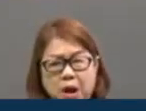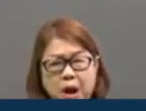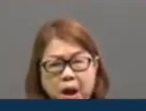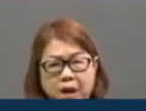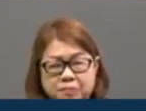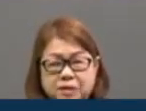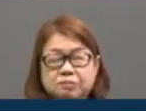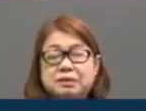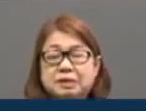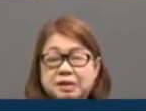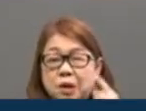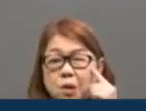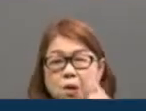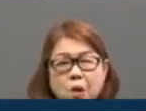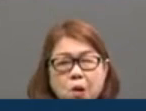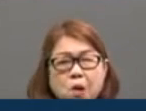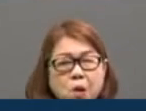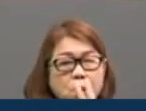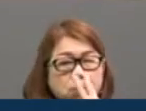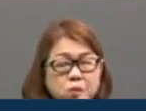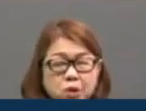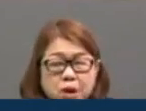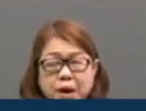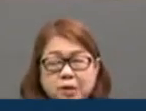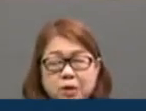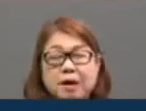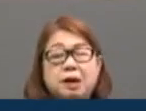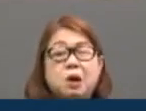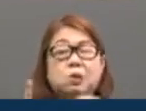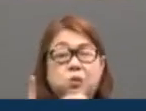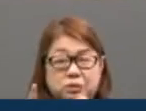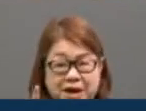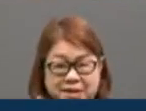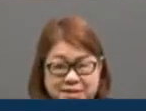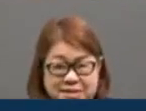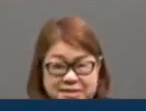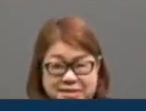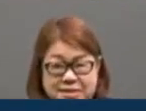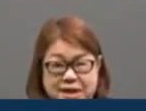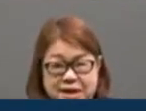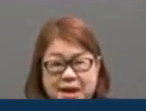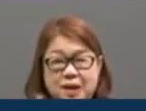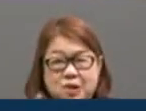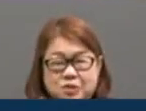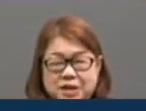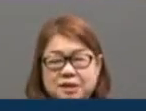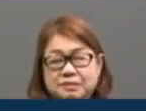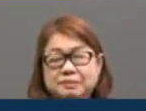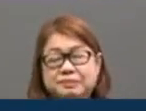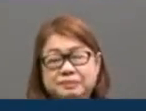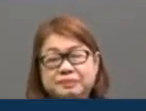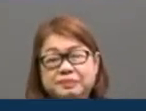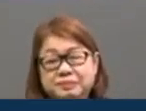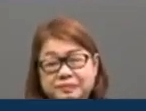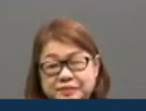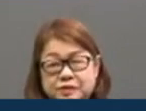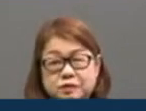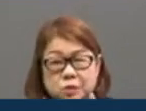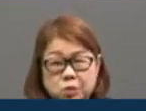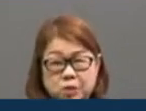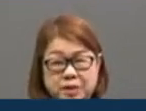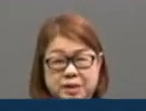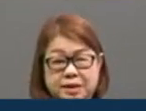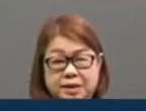ออกให้อยู่ร่วมกันได้ทุกฝ่ายกระทรวงพาณิชย์จึงจัดตั้งคณะทำงานบริหารความสมดุลในอุตสาหกรรมอ้อยและน้ำตาลทร